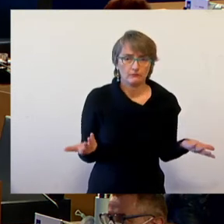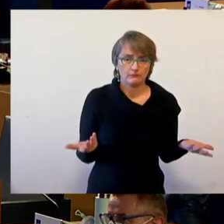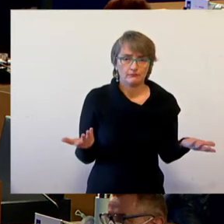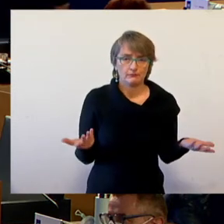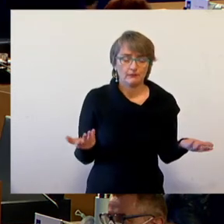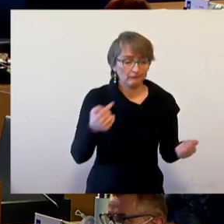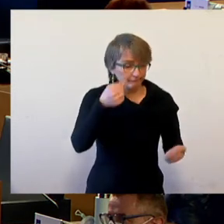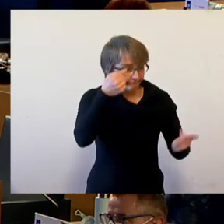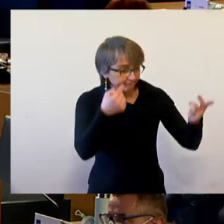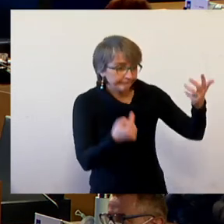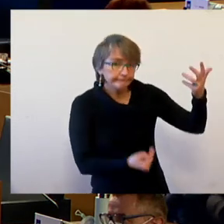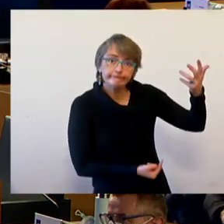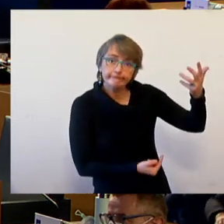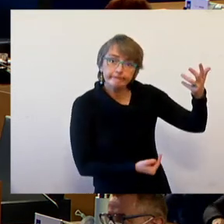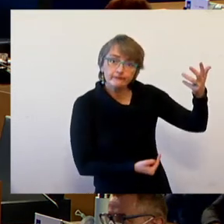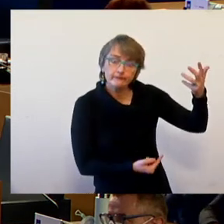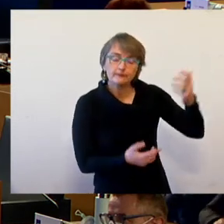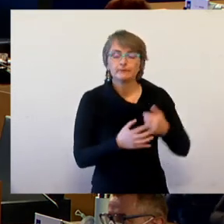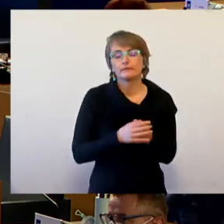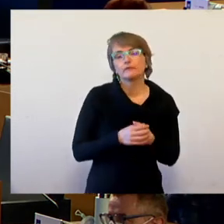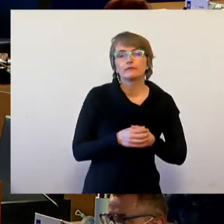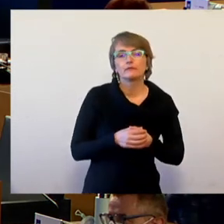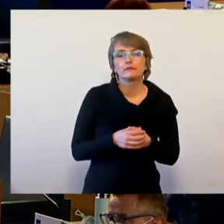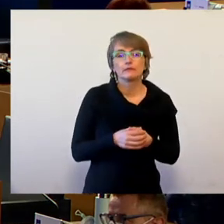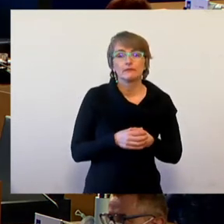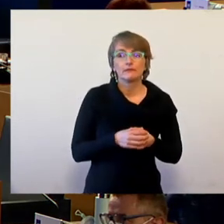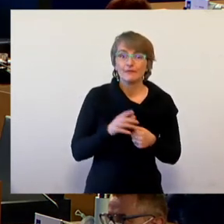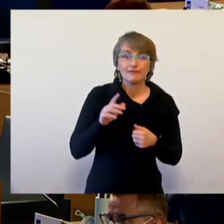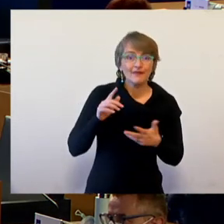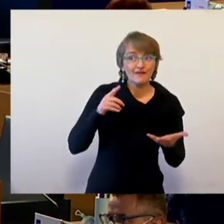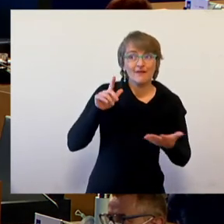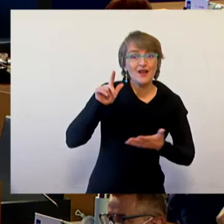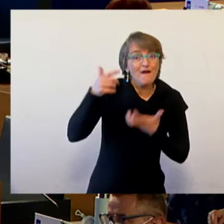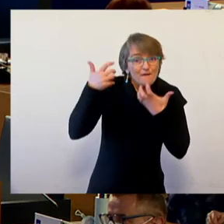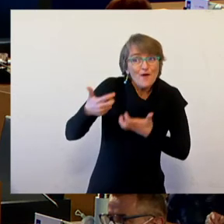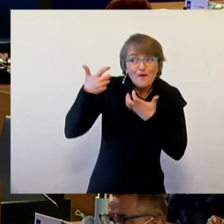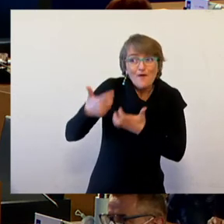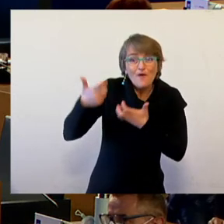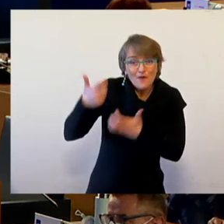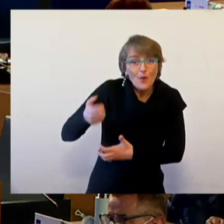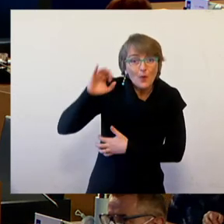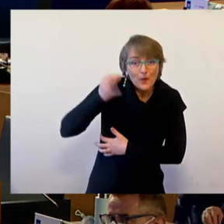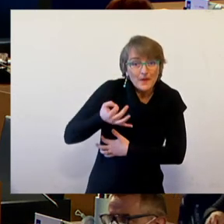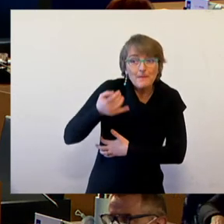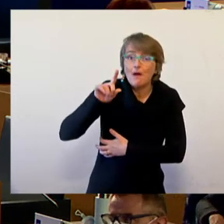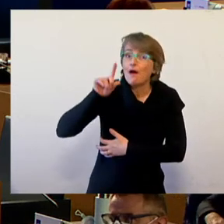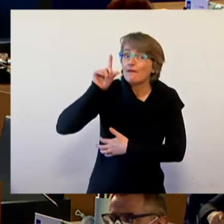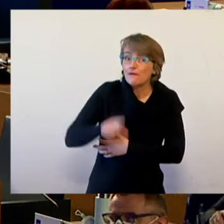Pourtant, là où il y a une volonté, il y a un chemin.